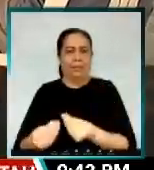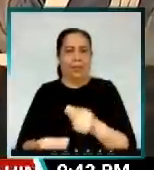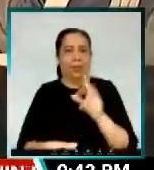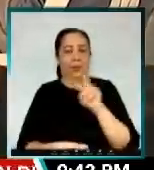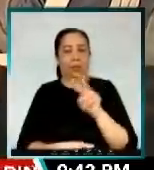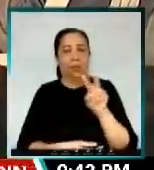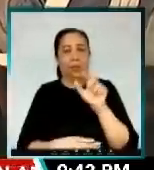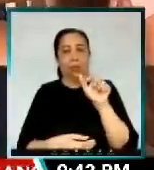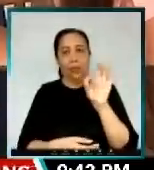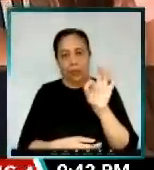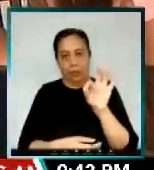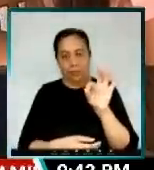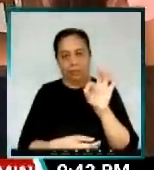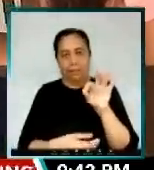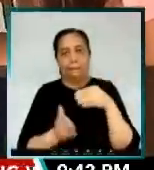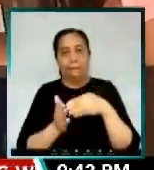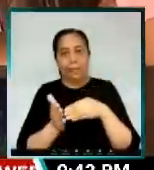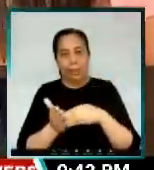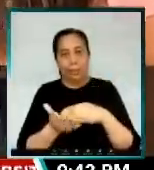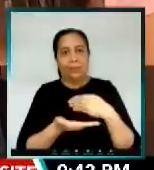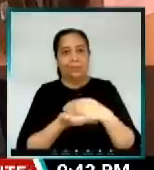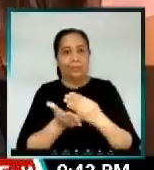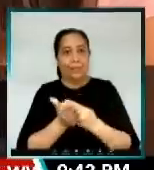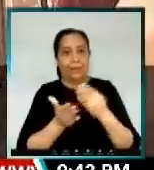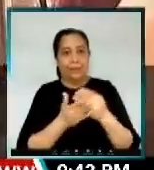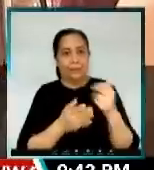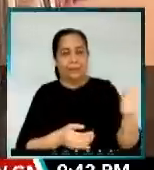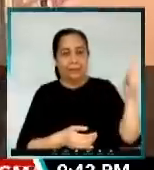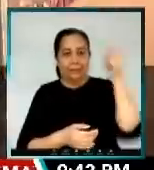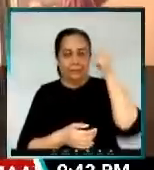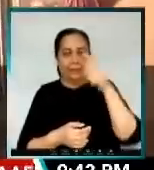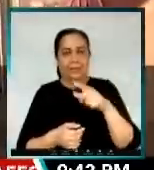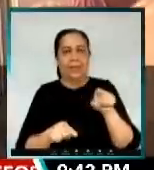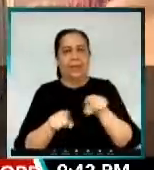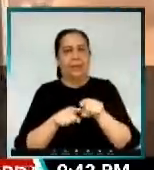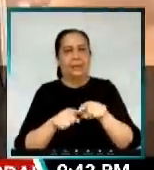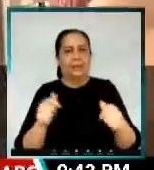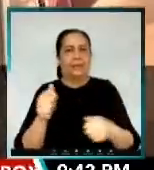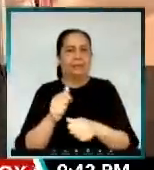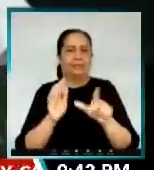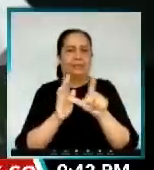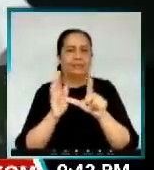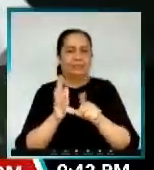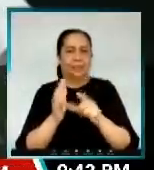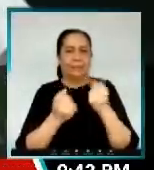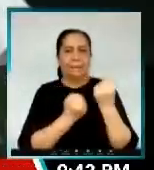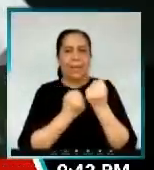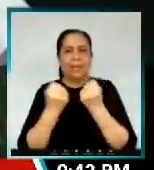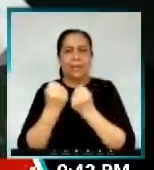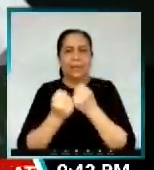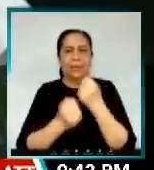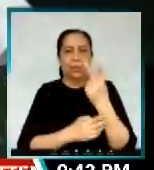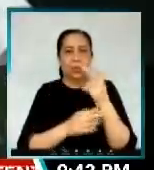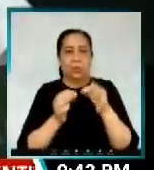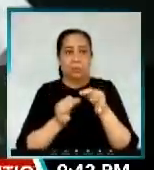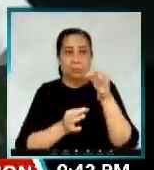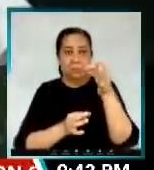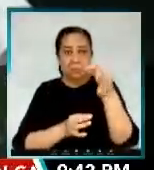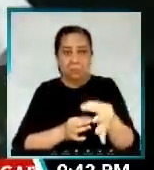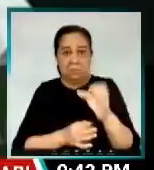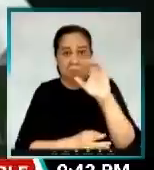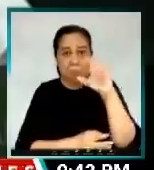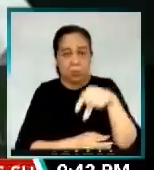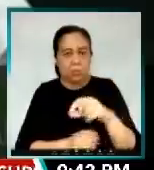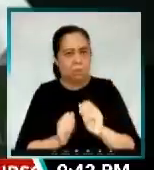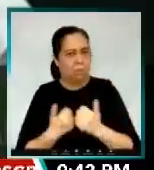budget ng gobyerno para sa ayuda sa ilalim ng bayanihan 2. Pero kung may extend pa ang ECQ? Sir, if we extend, where are we